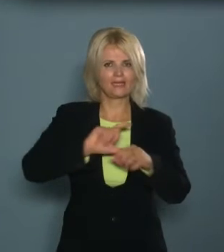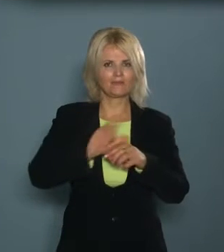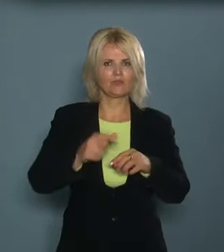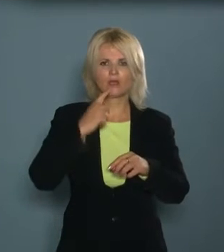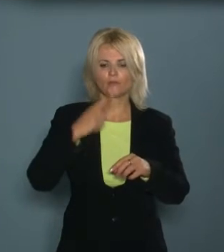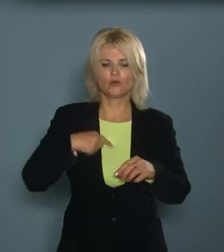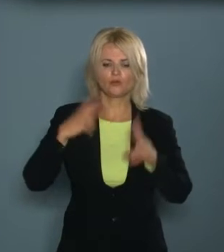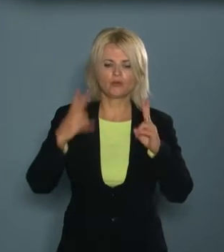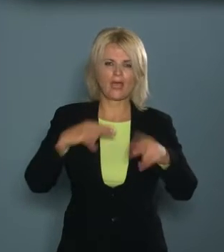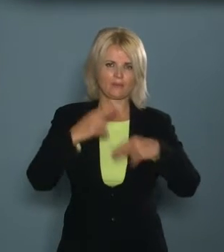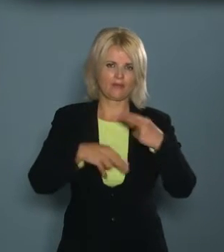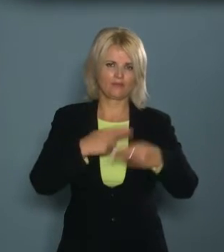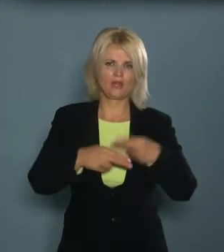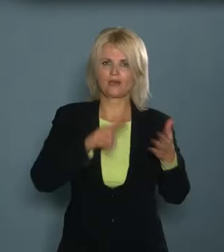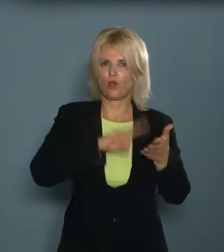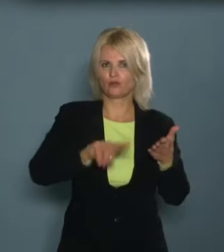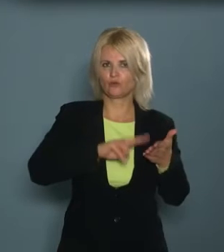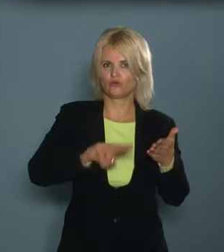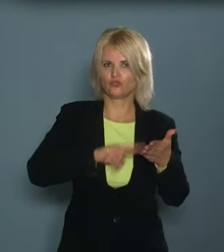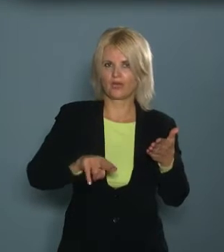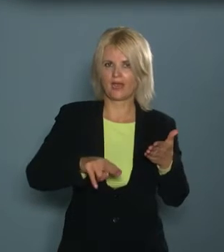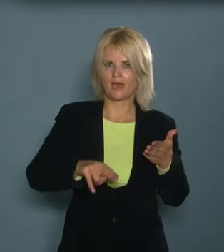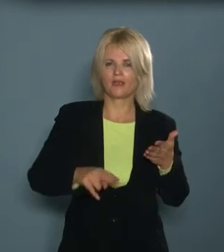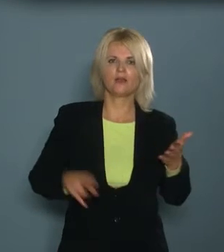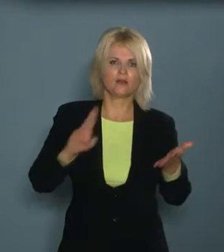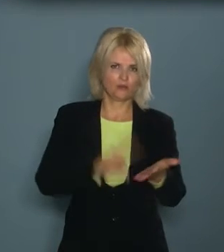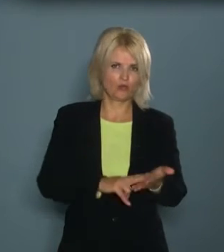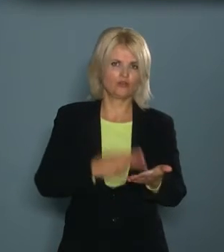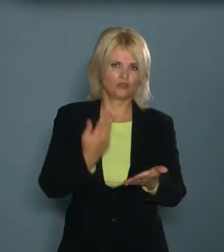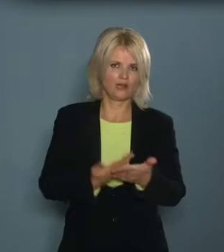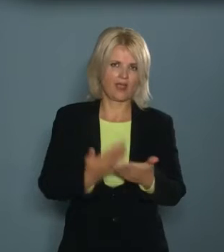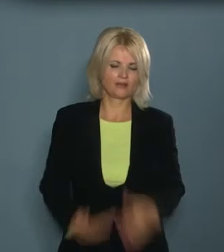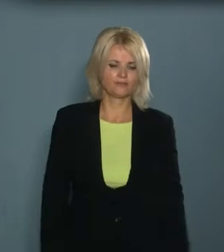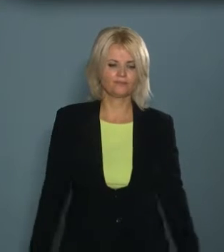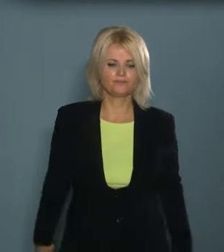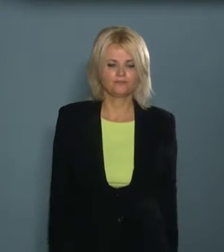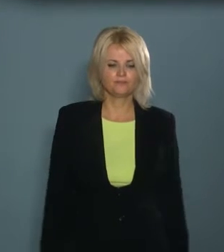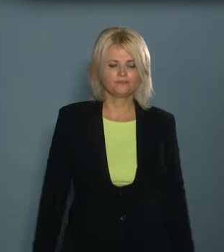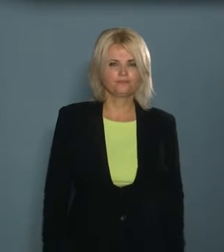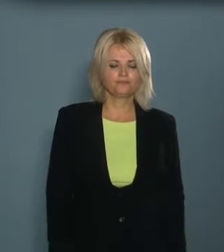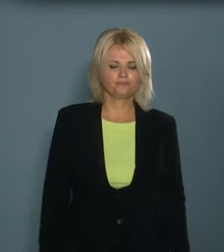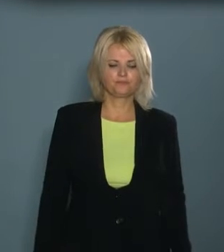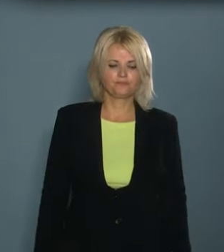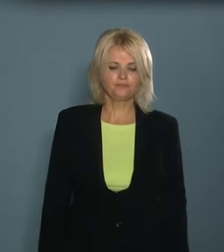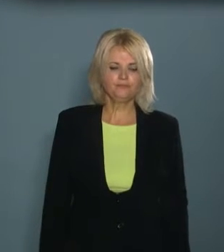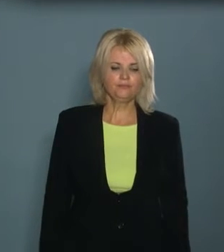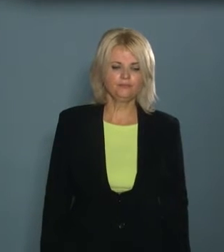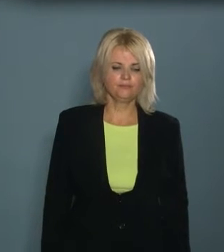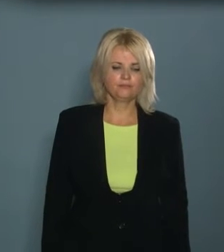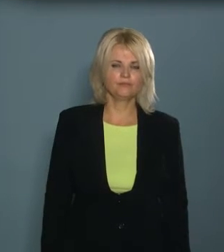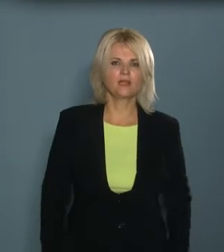ezt vizsgálják meg olyan hatóságok, akinek ezekre jogkörük van. Polgármester úr,